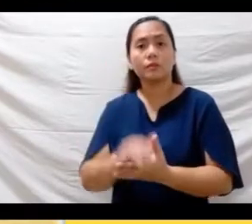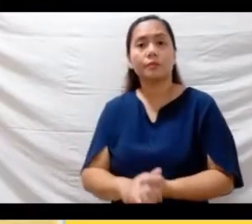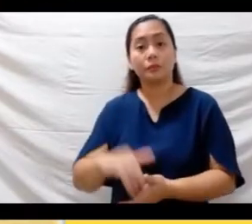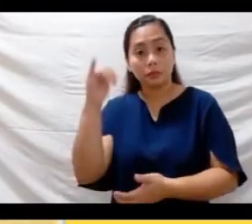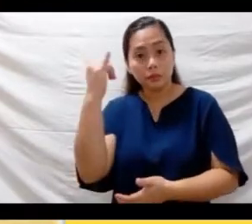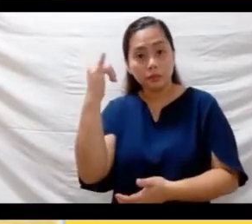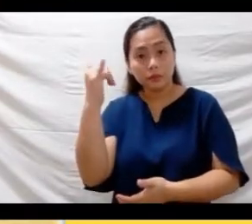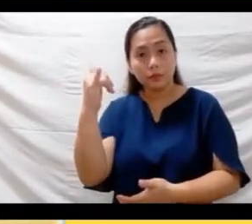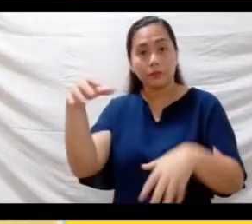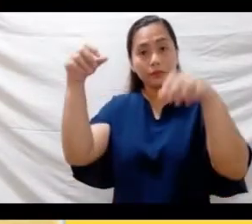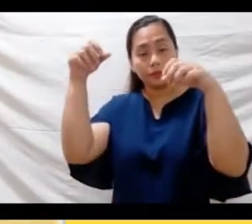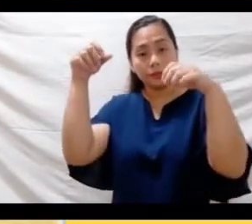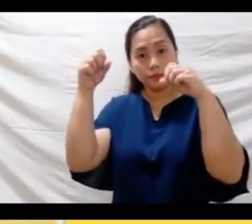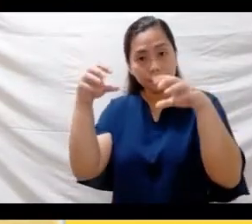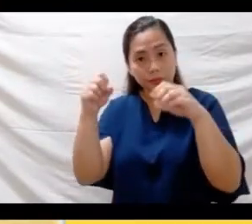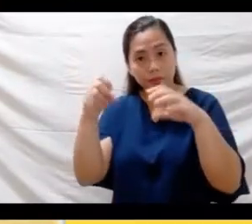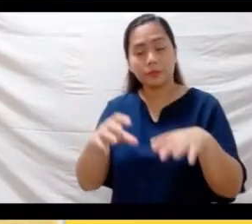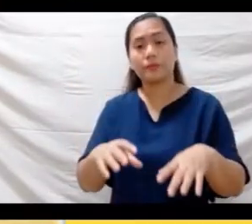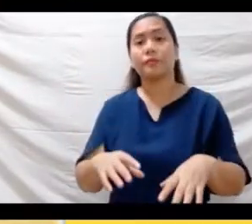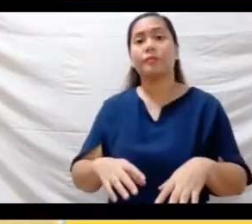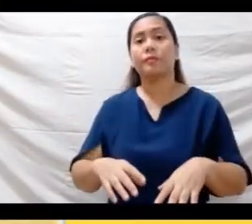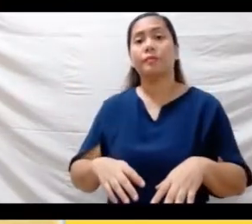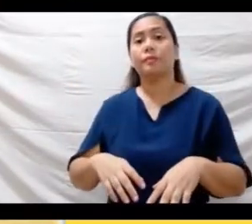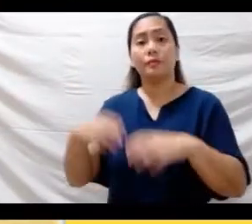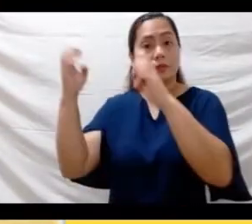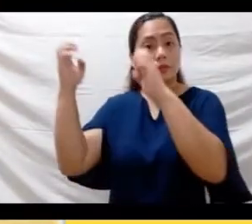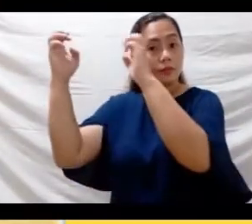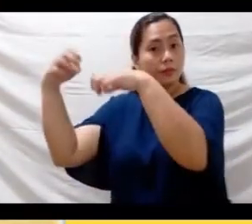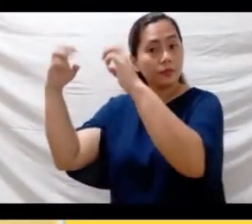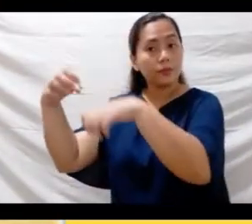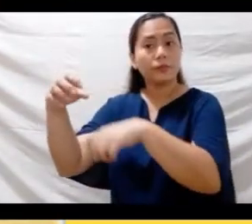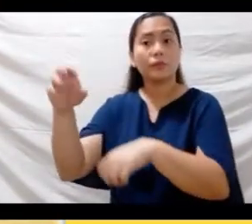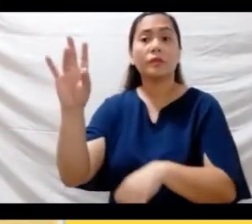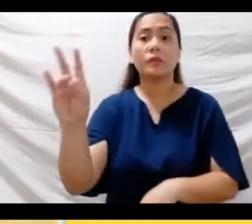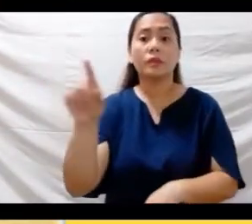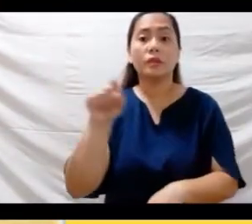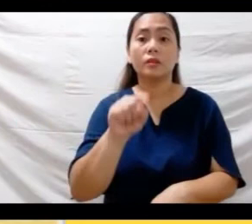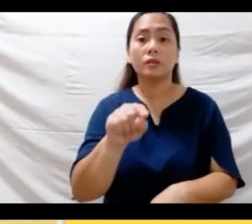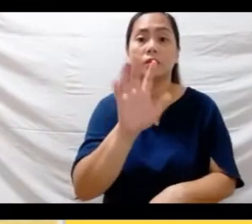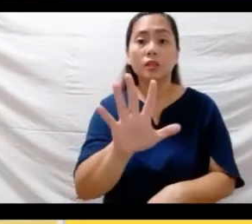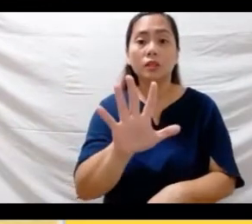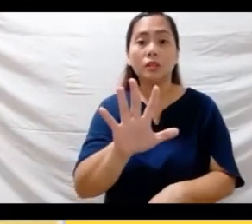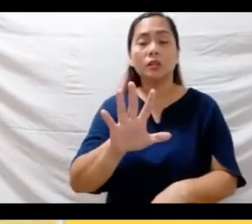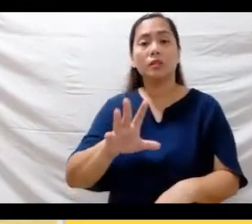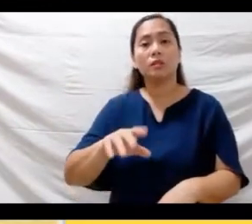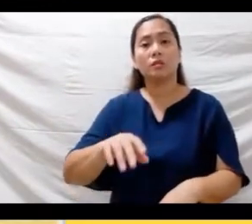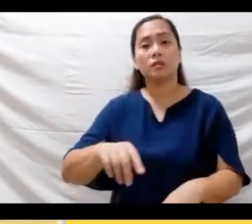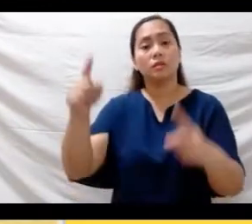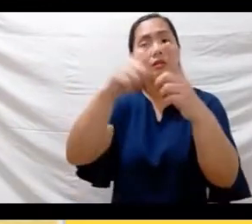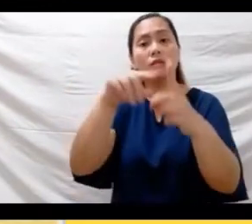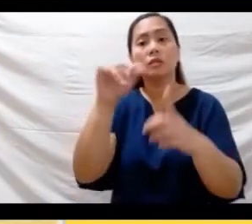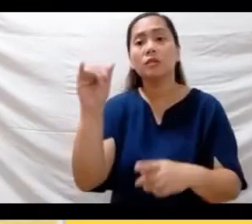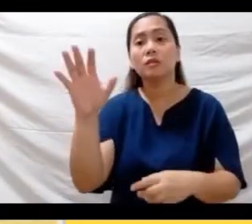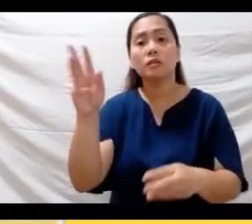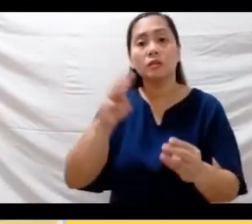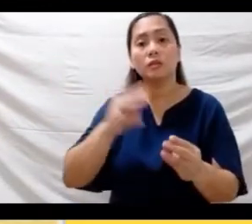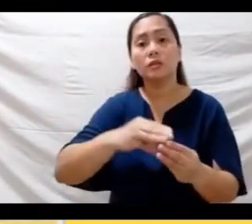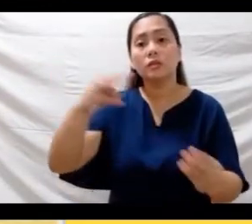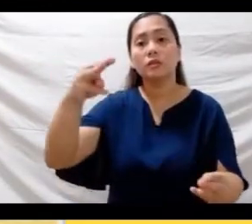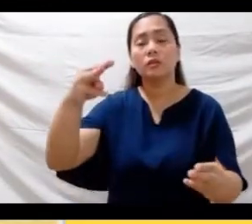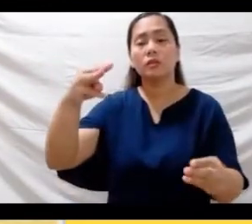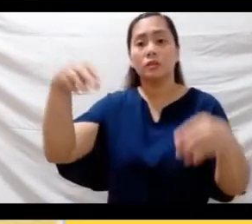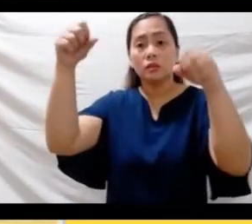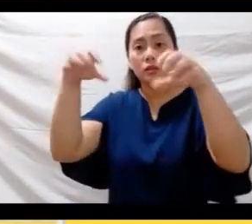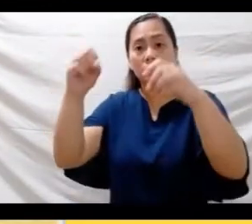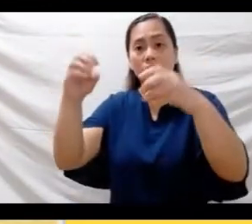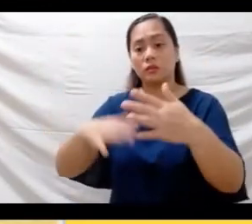ay inaasahang bubuhos ang 7.5 mm hanggang 15 mm na ulan sa